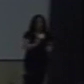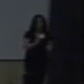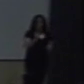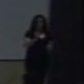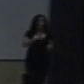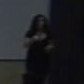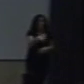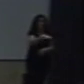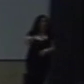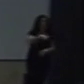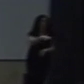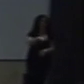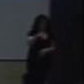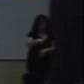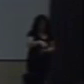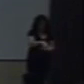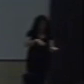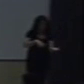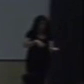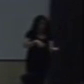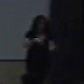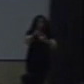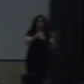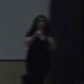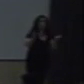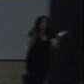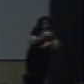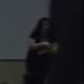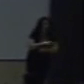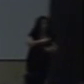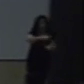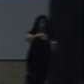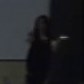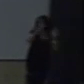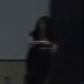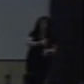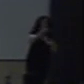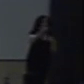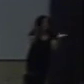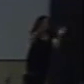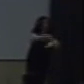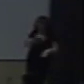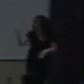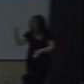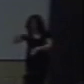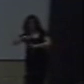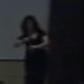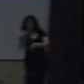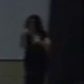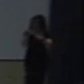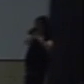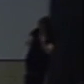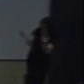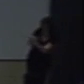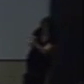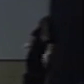i setmanes que no hi ha cap convocatòria de premsa. És el mateix ús. Exacte, no? Llavors has de buscar per, el que dèiem, no? Per Twitter, mar i